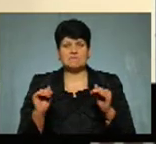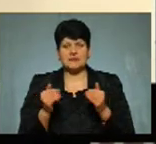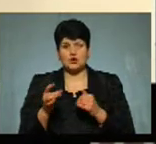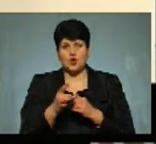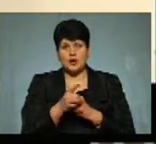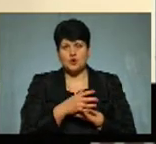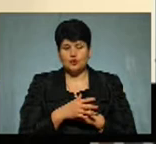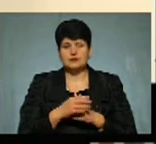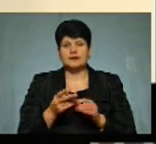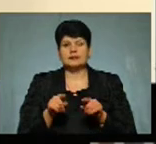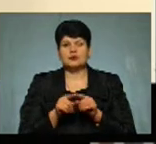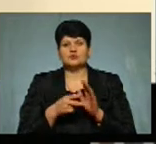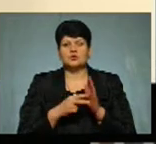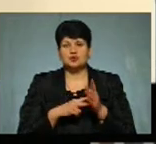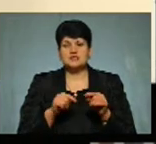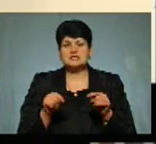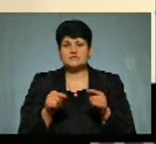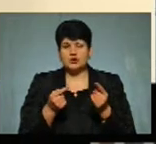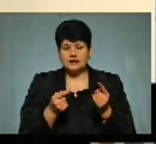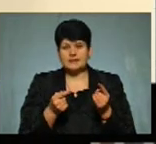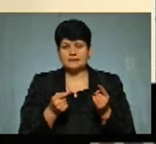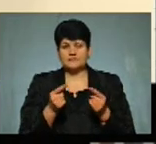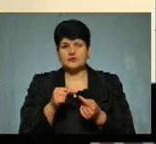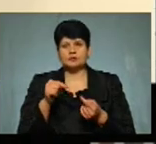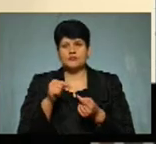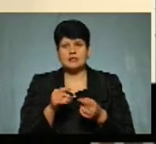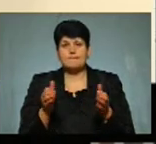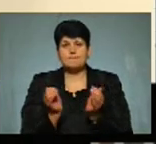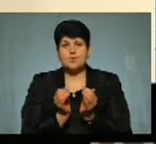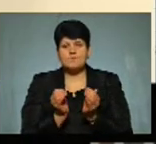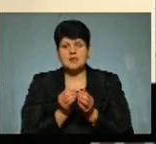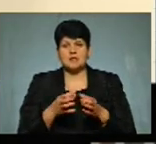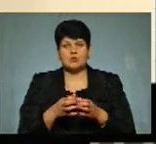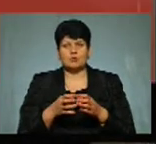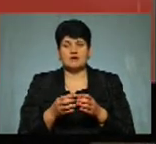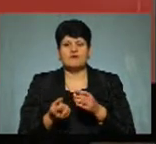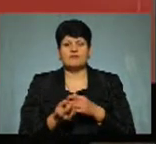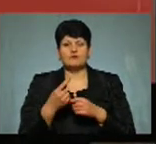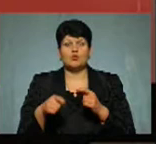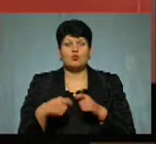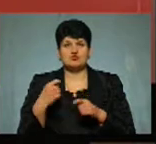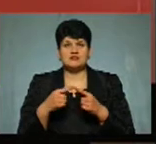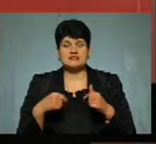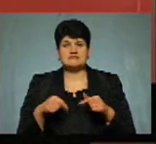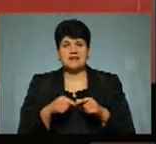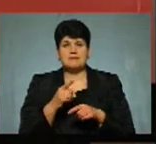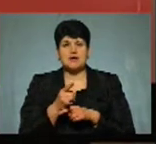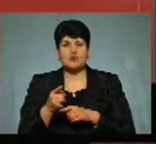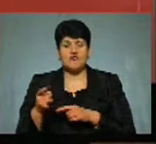Також планується створити відповідні мобільні групи по виявленню порушень в сфері паркування.